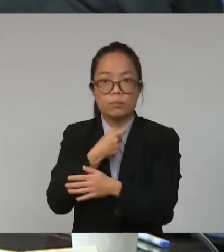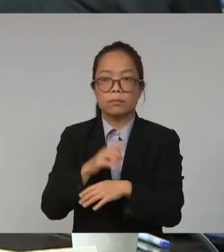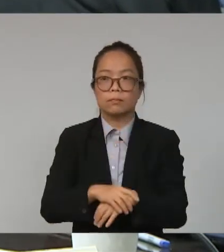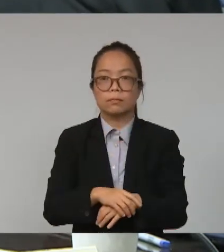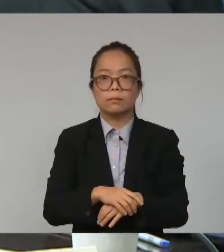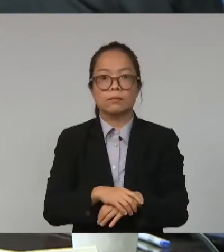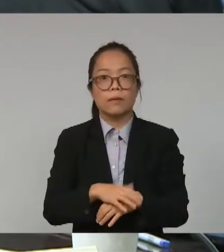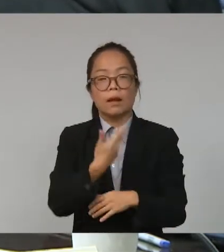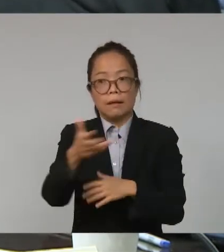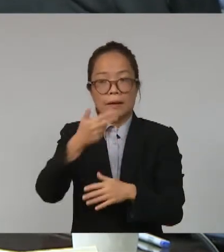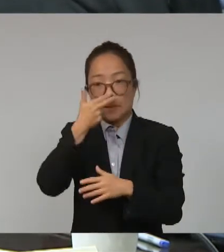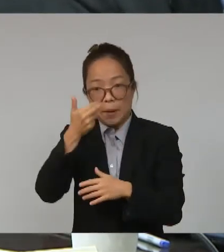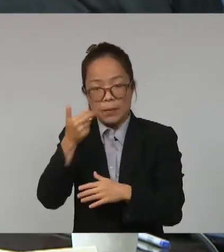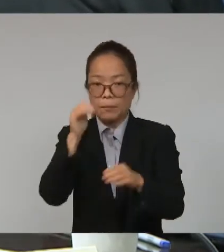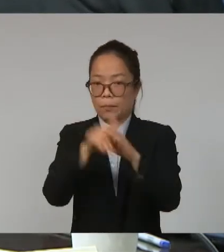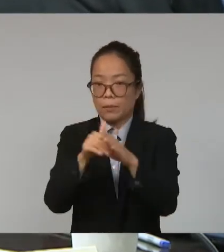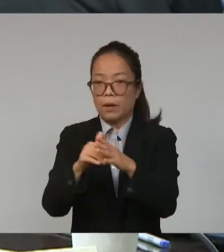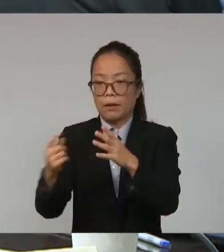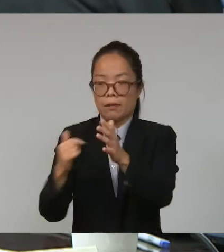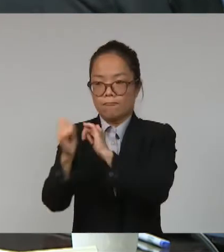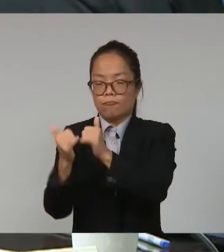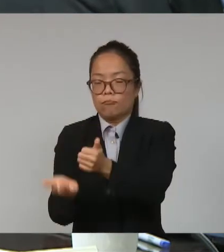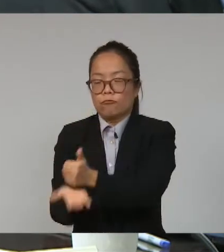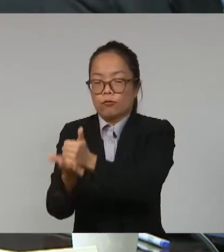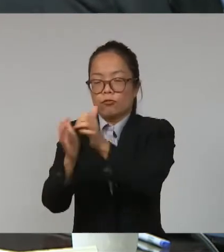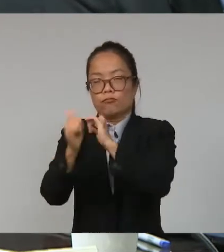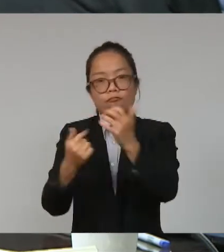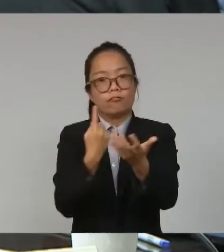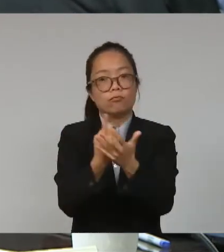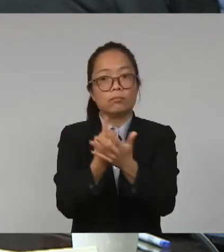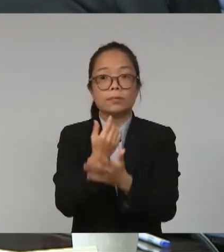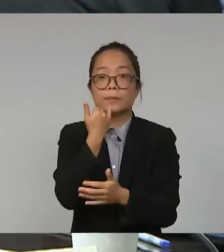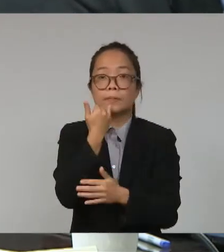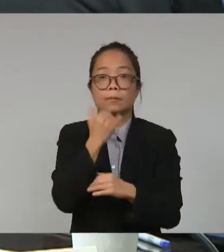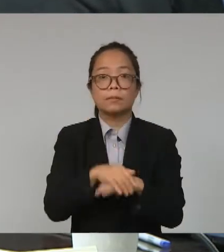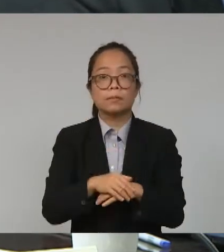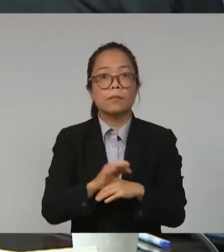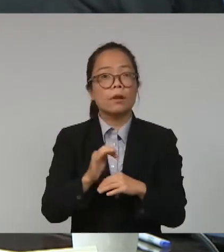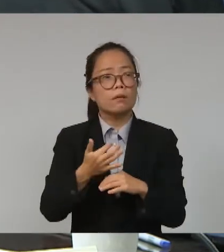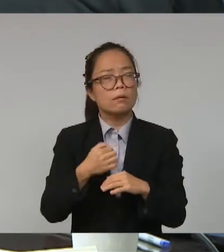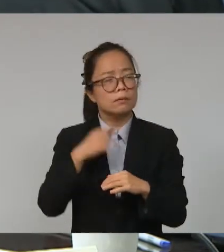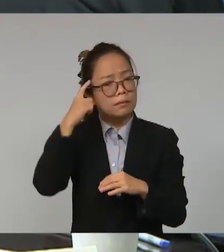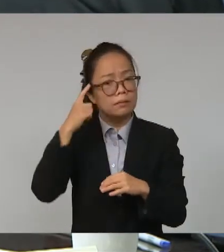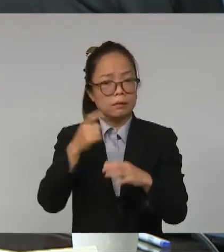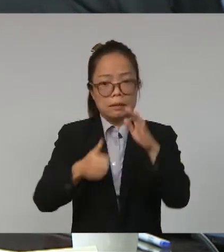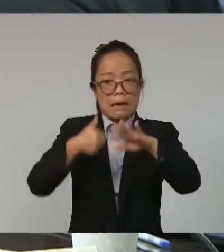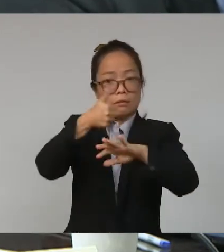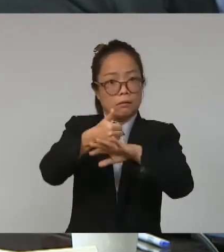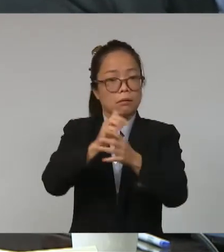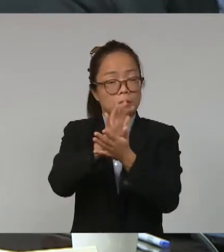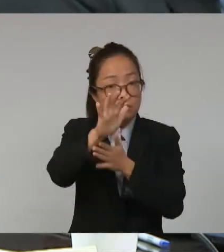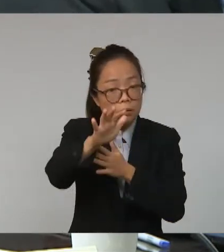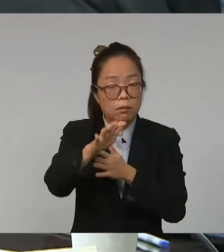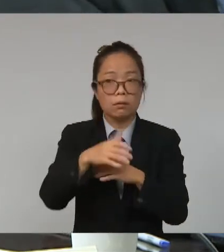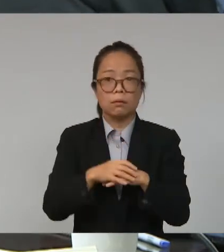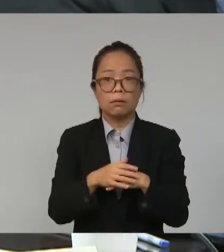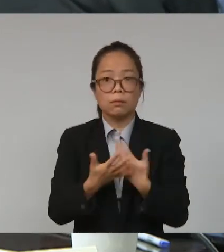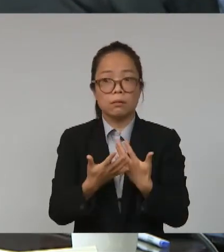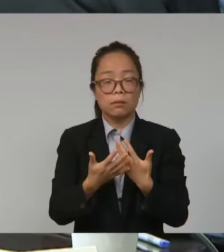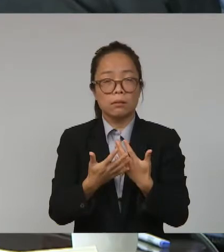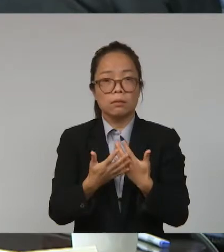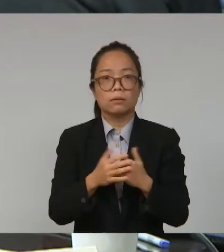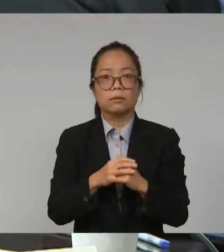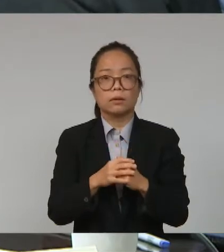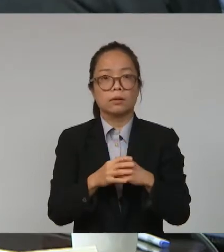利，来达到公民参与的目的。但是，执政的民进党